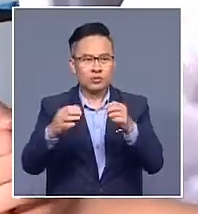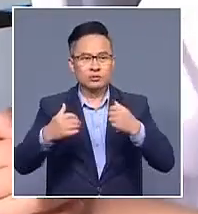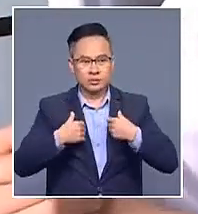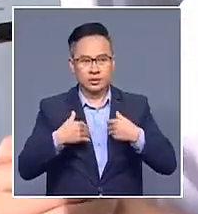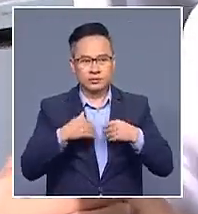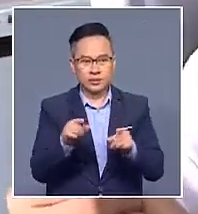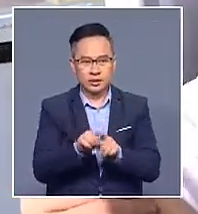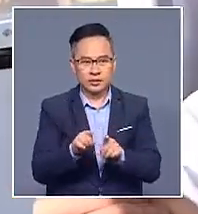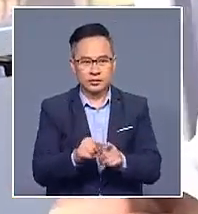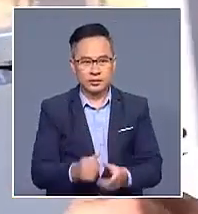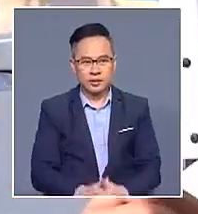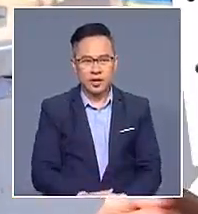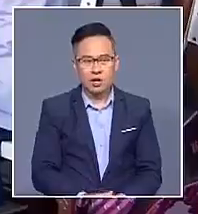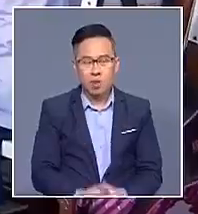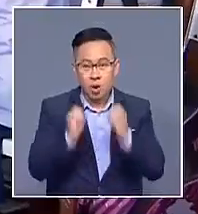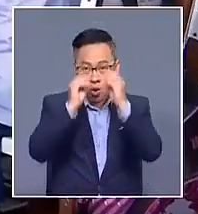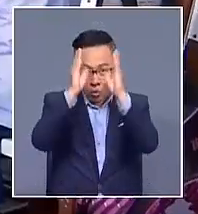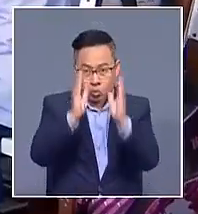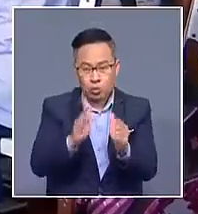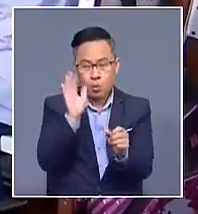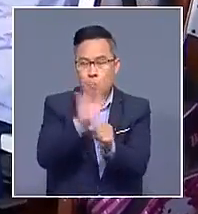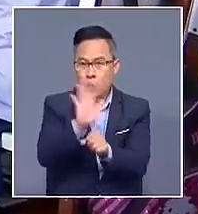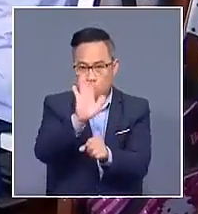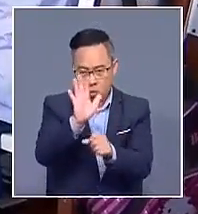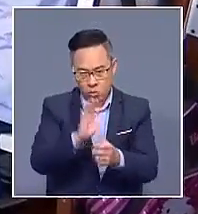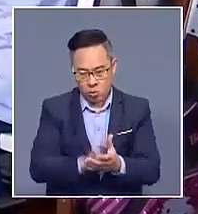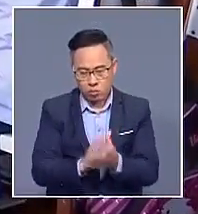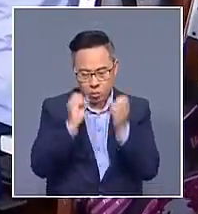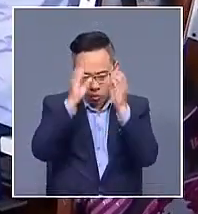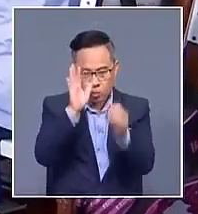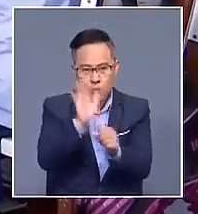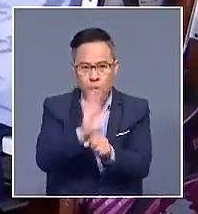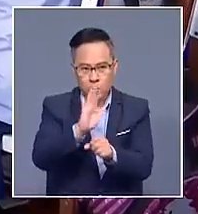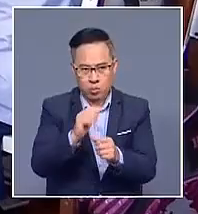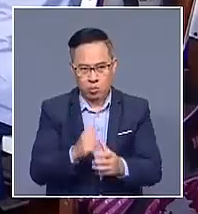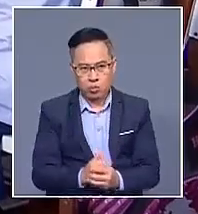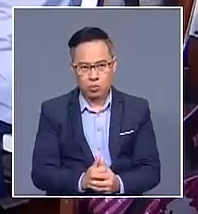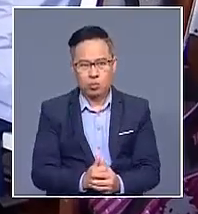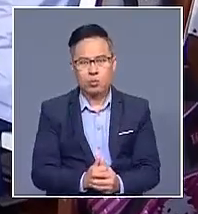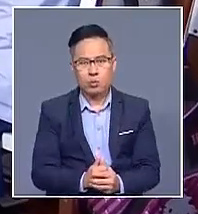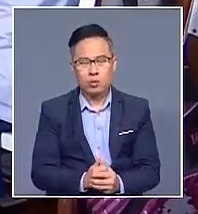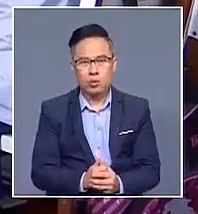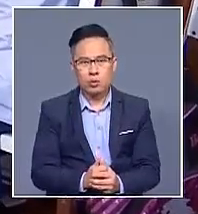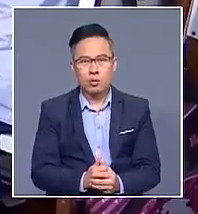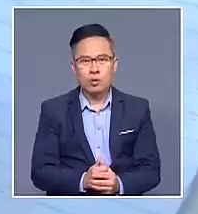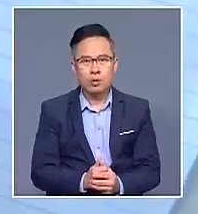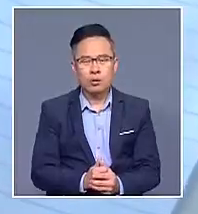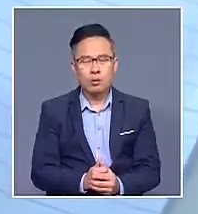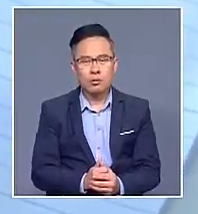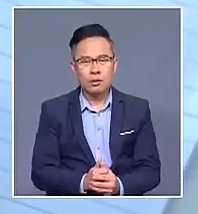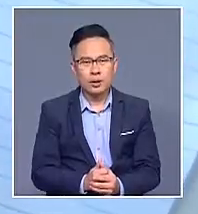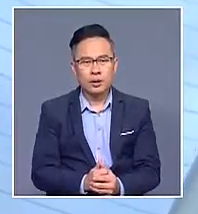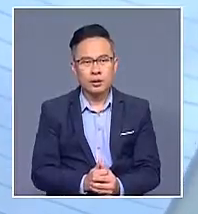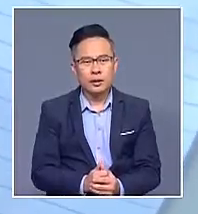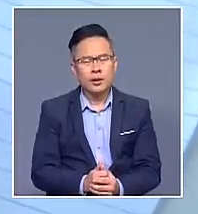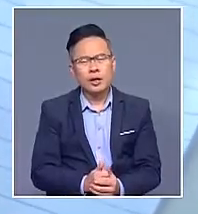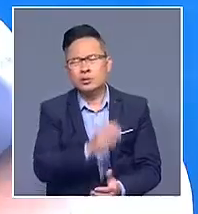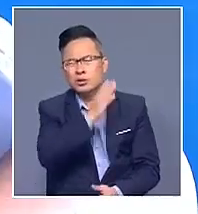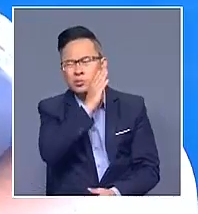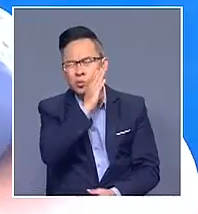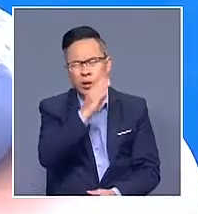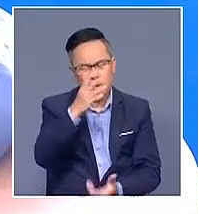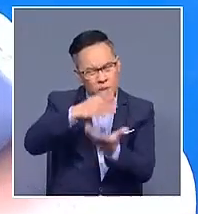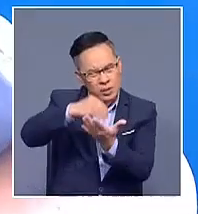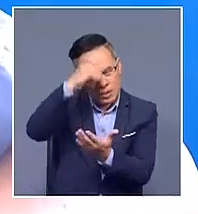พราะว่าคุณครูของเราไม่พอค่ะ บางที่ไม่พอเนอะเราก็ถ้าเกิดเรามีอะไรสงสัยแล้วเราทำไงเอ่ย เราก็จะถามคุณ